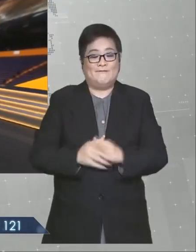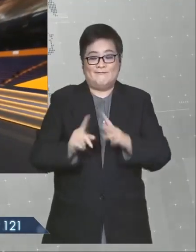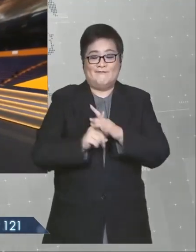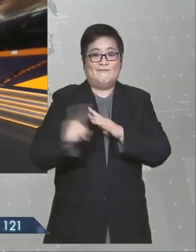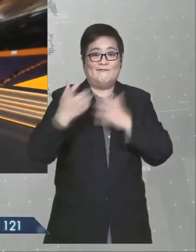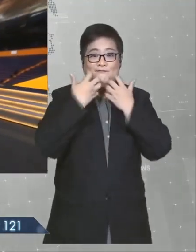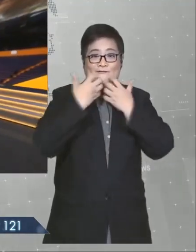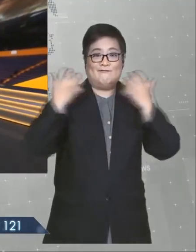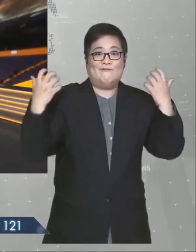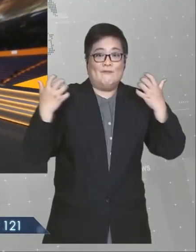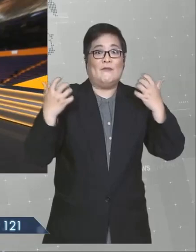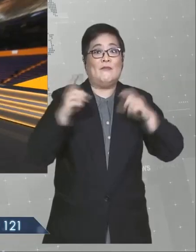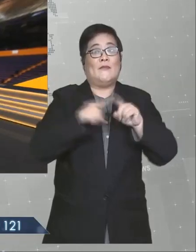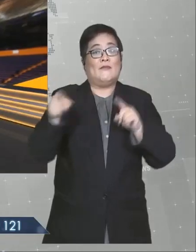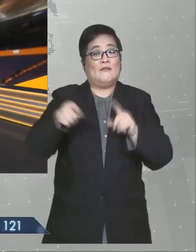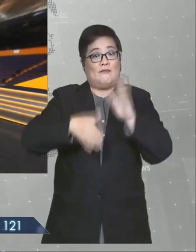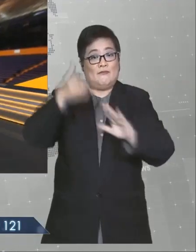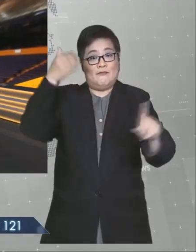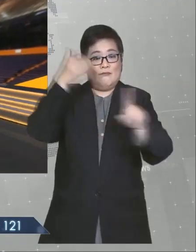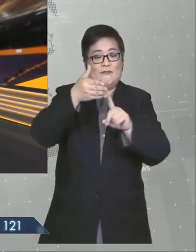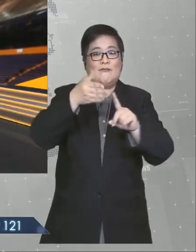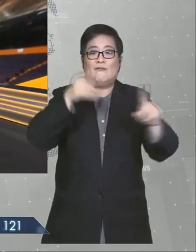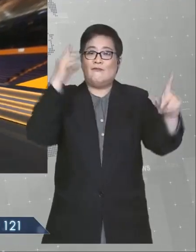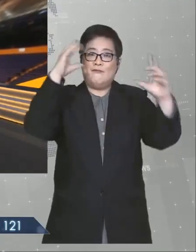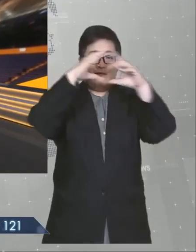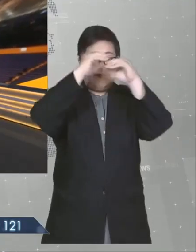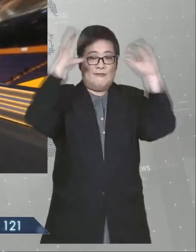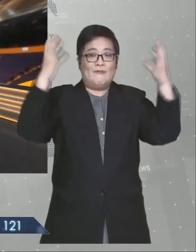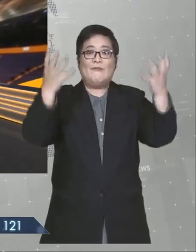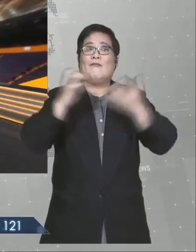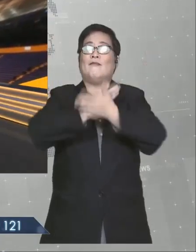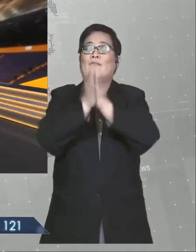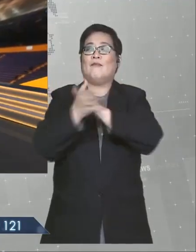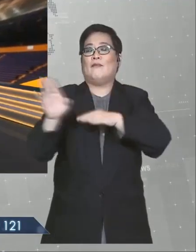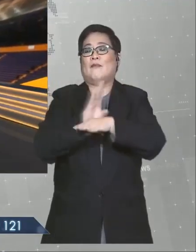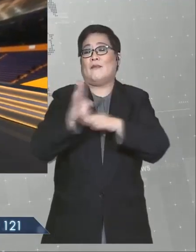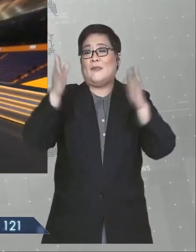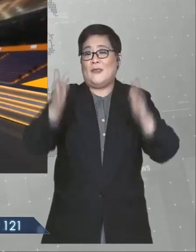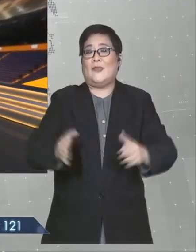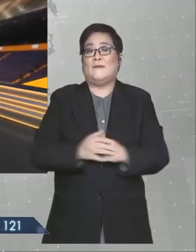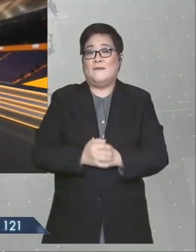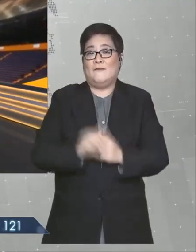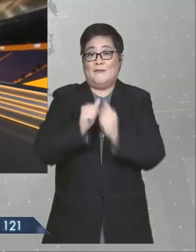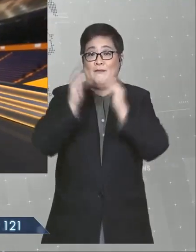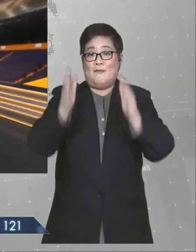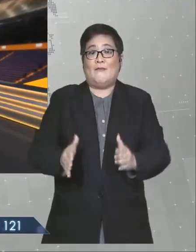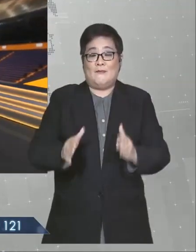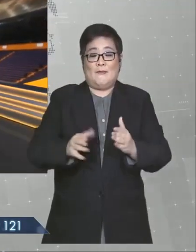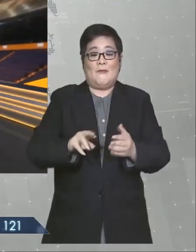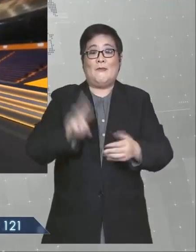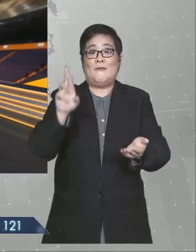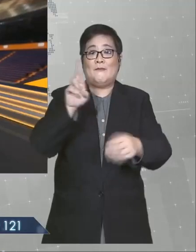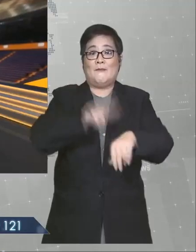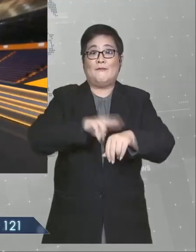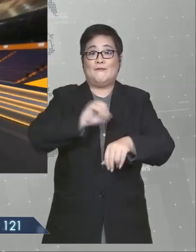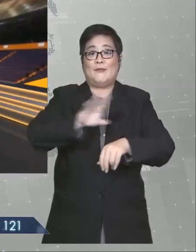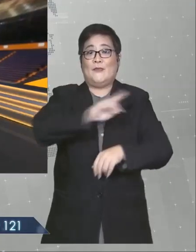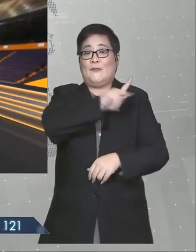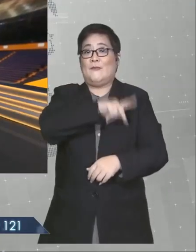trek, namun beliau sebenarnya lebih cenderung untuk mengejar cita-cita untuk menjadi ahli perniagaan. Atlet dengan rekod peribadi